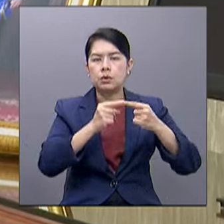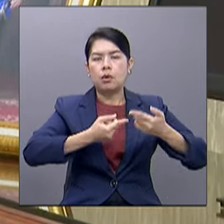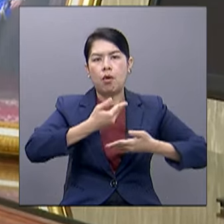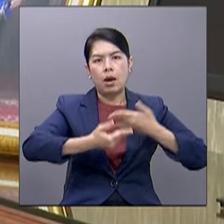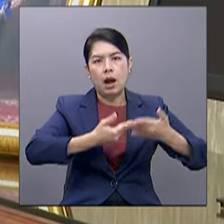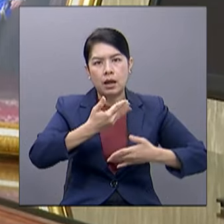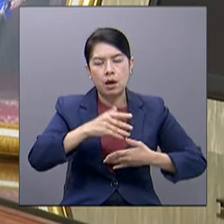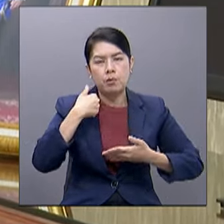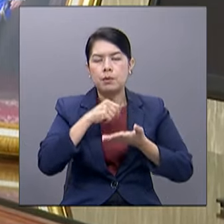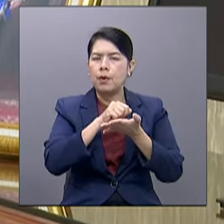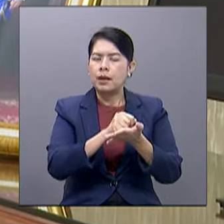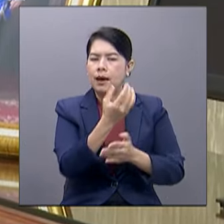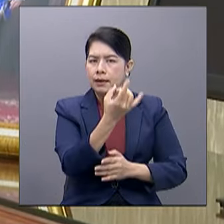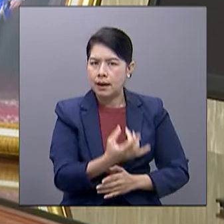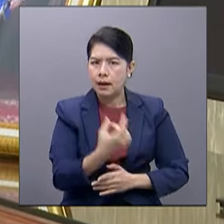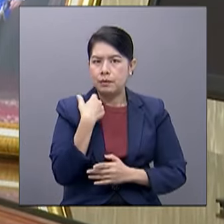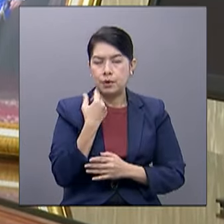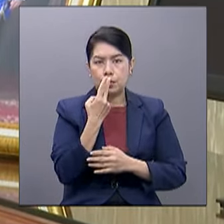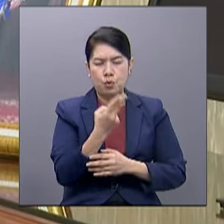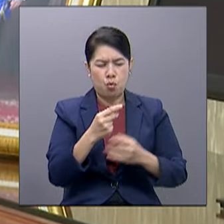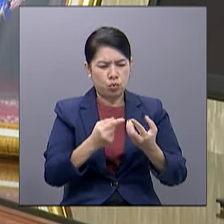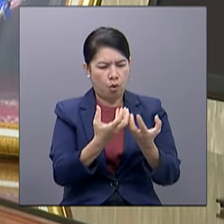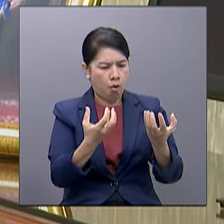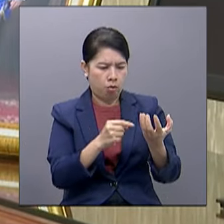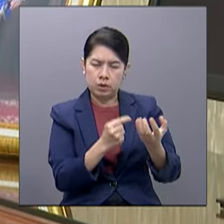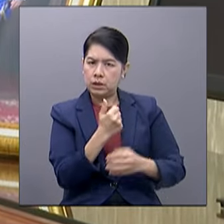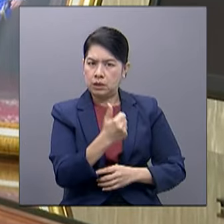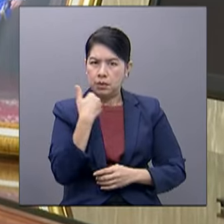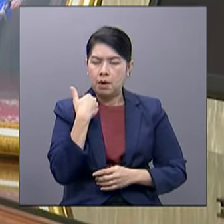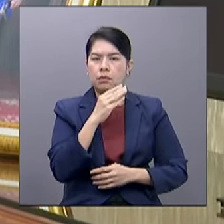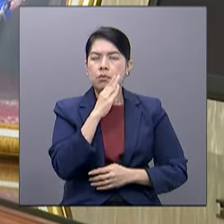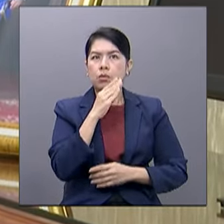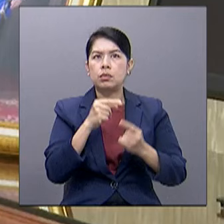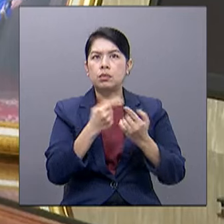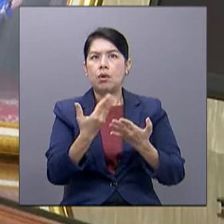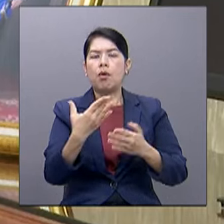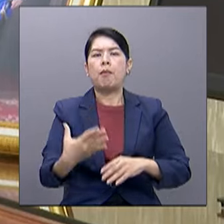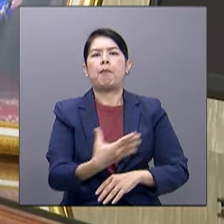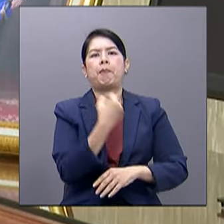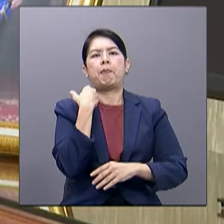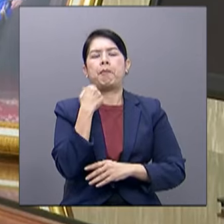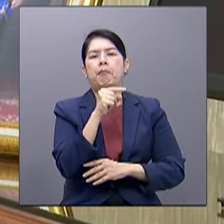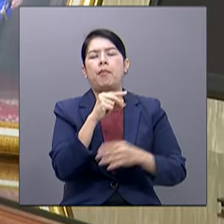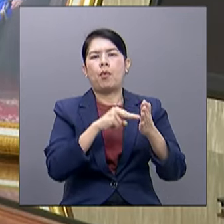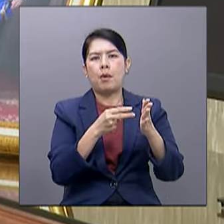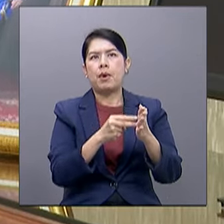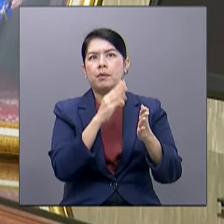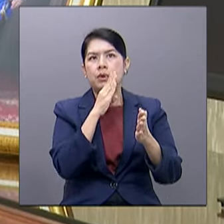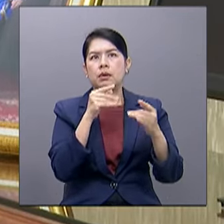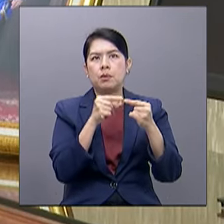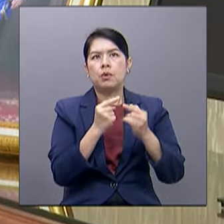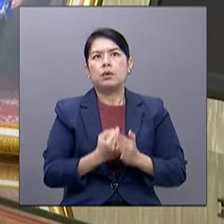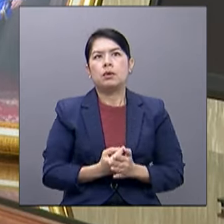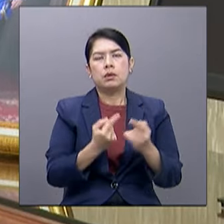ความมั่นคงมยใช่มครับไม่ใช่มาได้งานแล้วก็รับเงินแล้วก็เปิดไปเลยอะไรอย่าเงี้ตามหาก็ไม่ได้